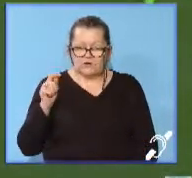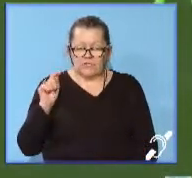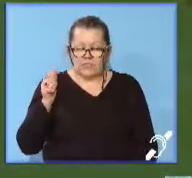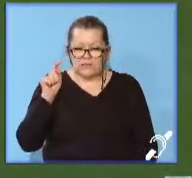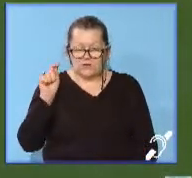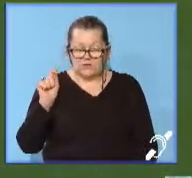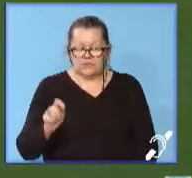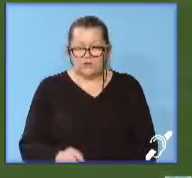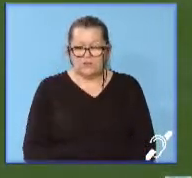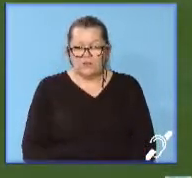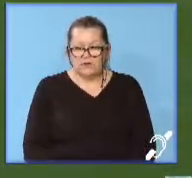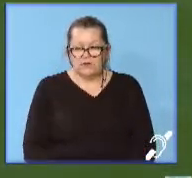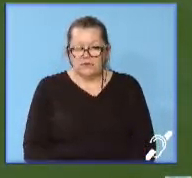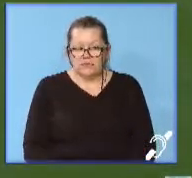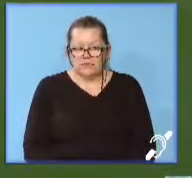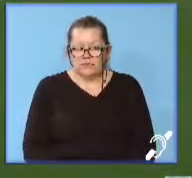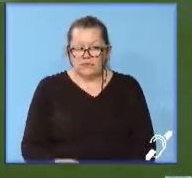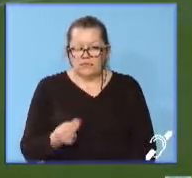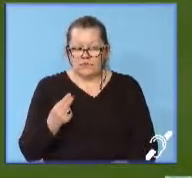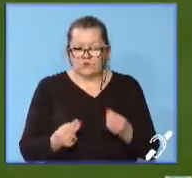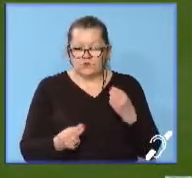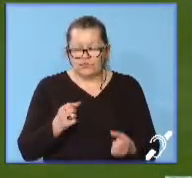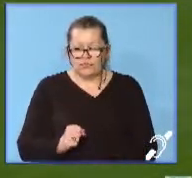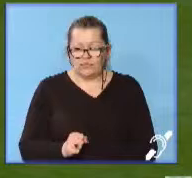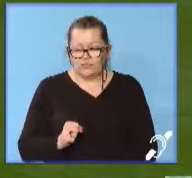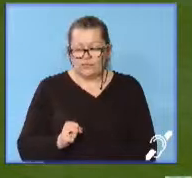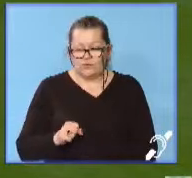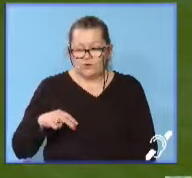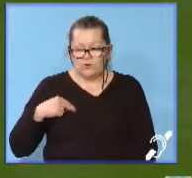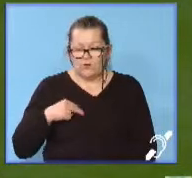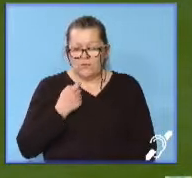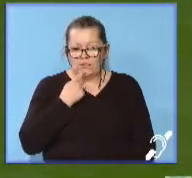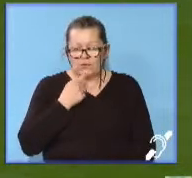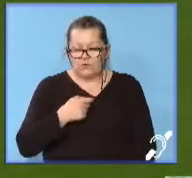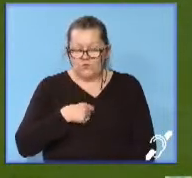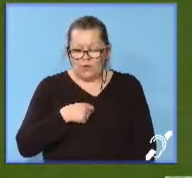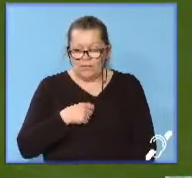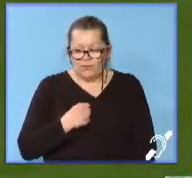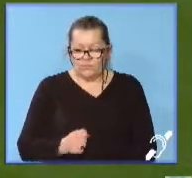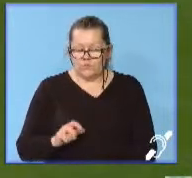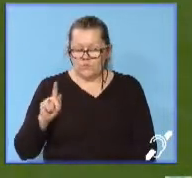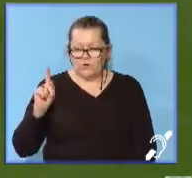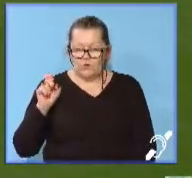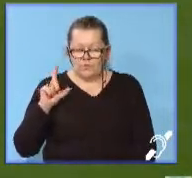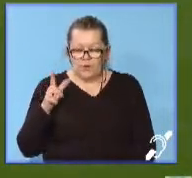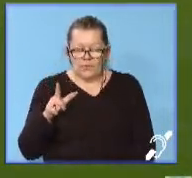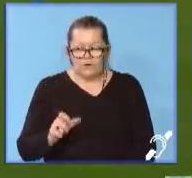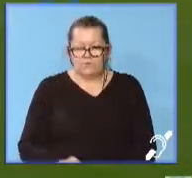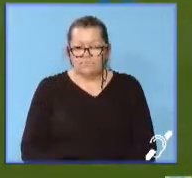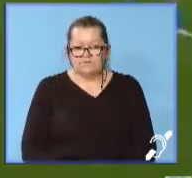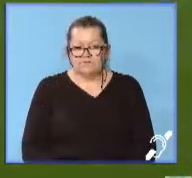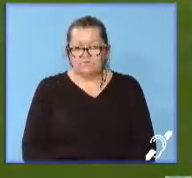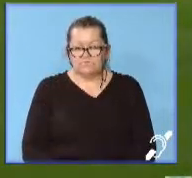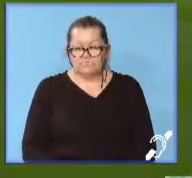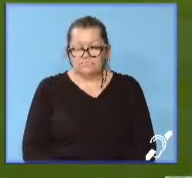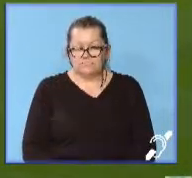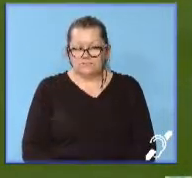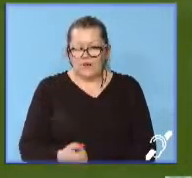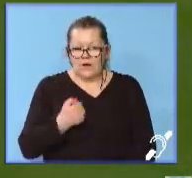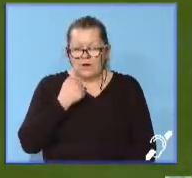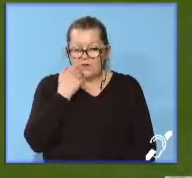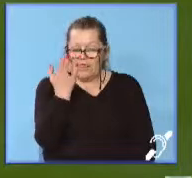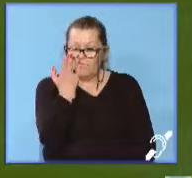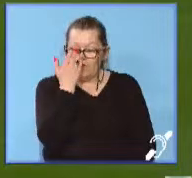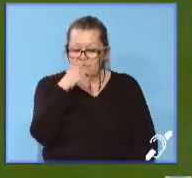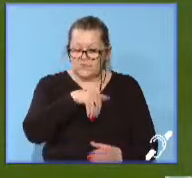situații foarte bune ca și în meciurile din Superligă alb albaștri nu au reușit să mai scuture plasa indiferent de poziție chiar și atunci când s au